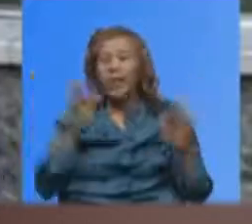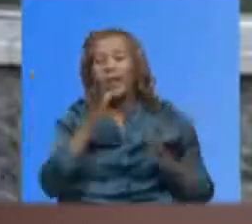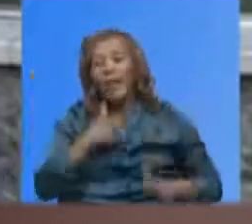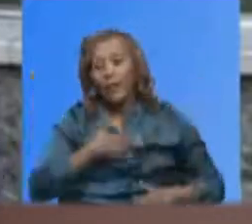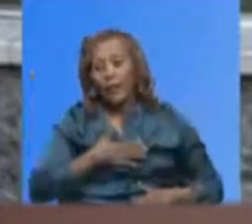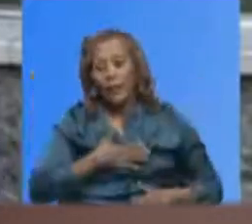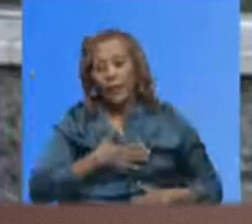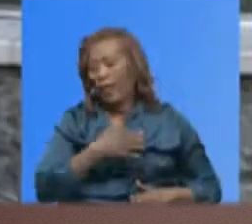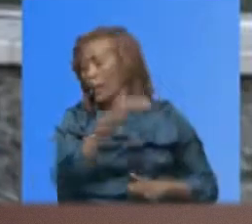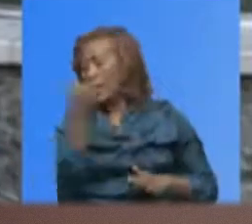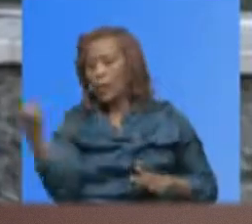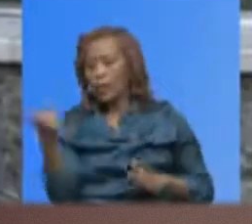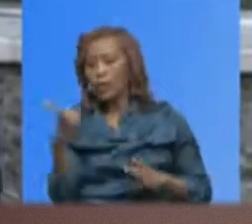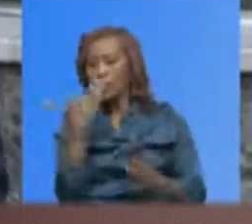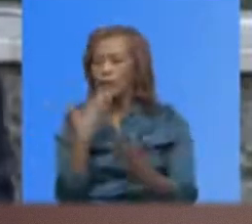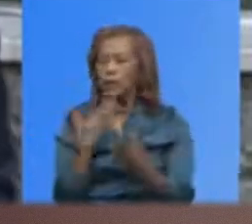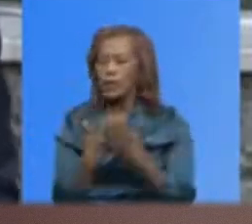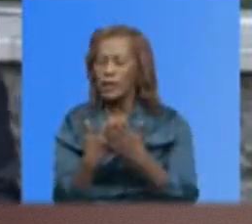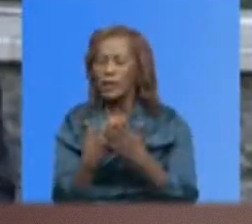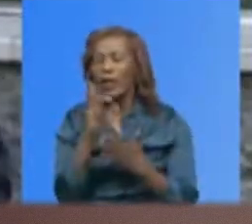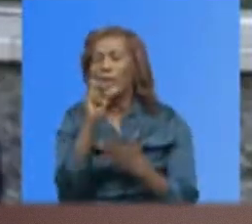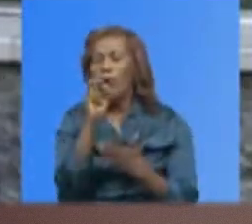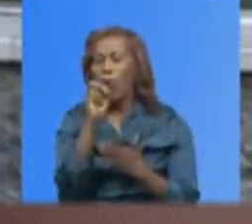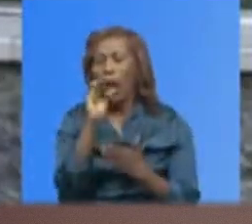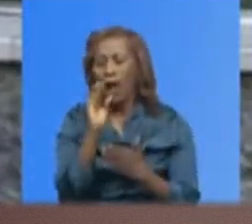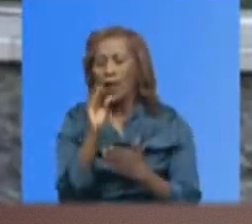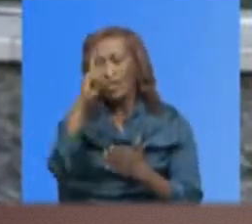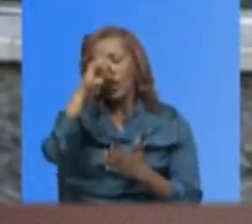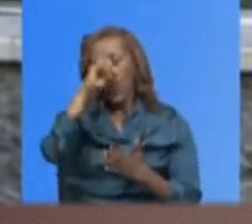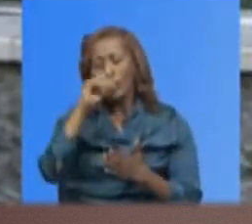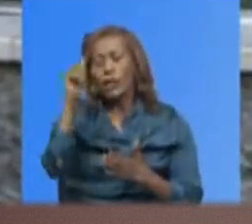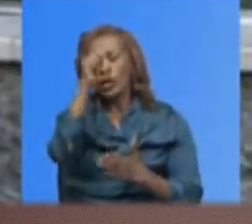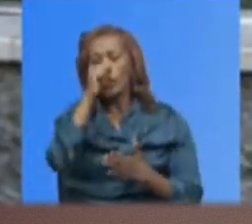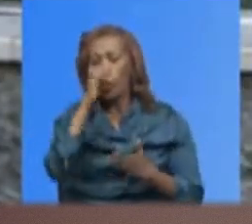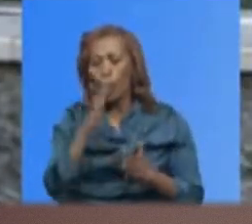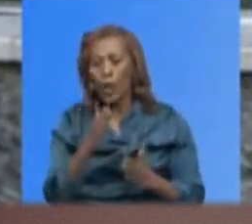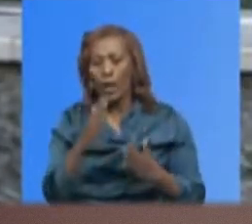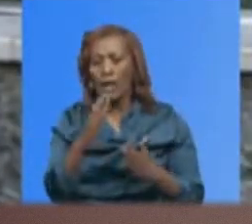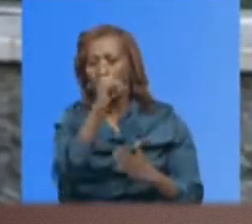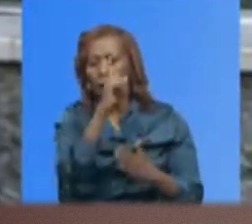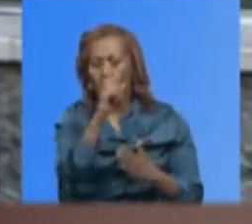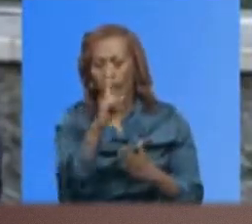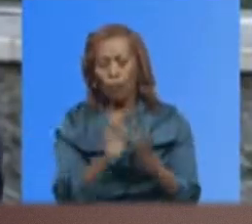እናቴ ከሌሎች ቅን የዋህና ጎበዝ ኢትዮጵያውያን እንዳንዶቹ